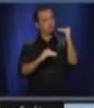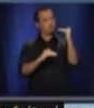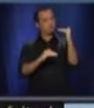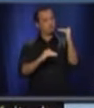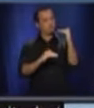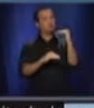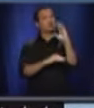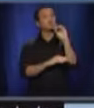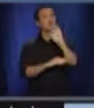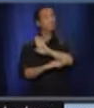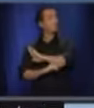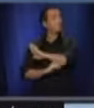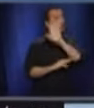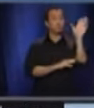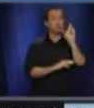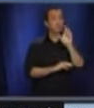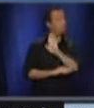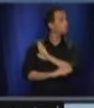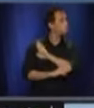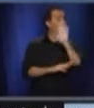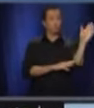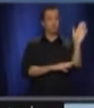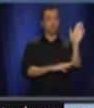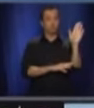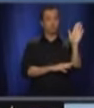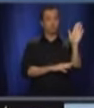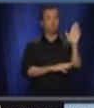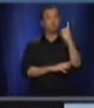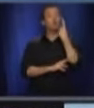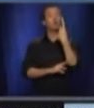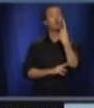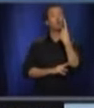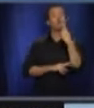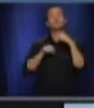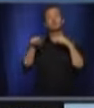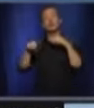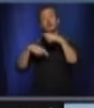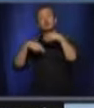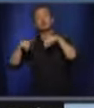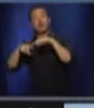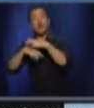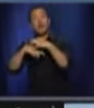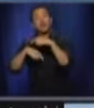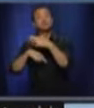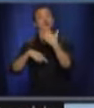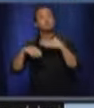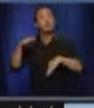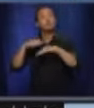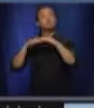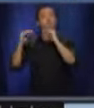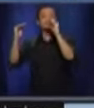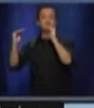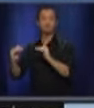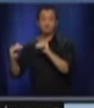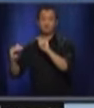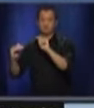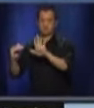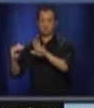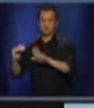ailleurs au Québec, à moins d'être dans une zone orange. Et là, le maximum passe à 25